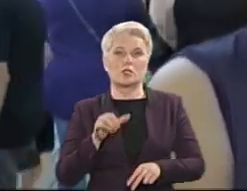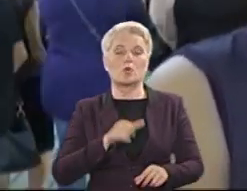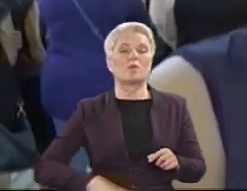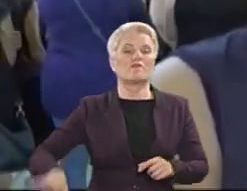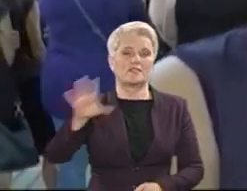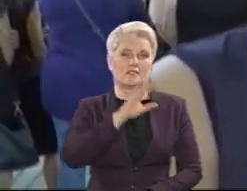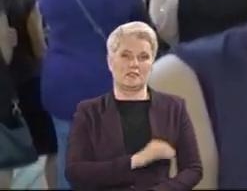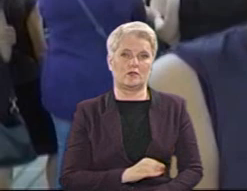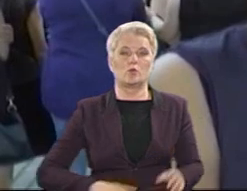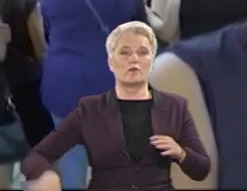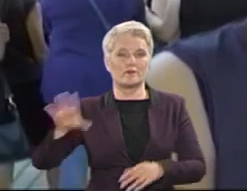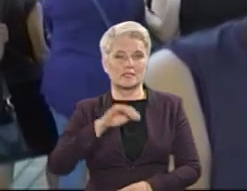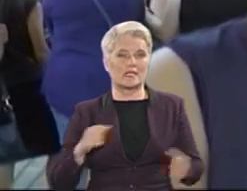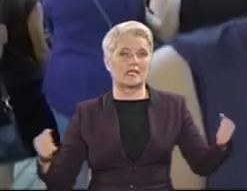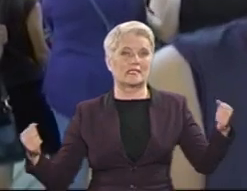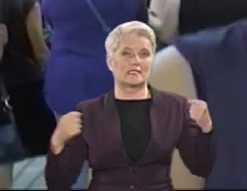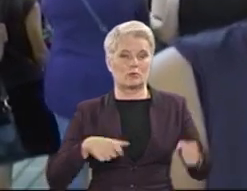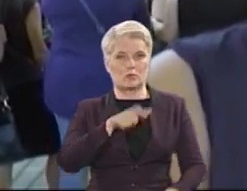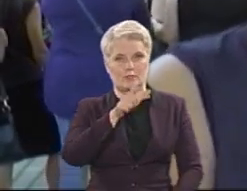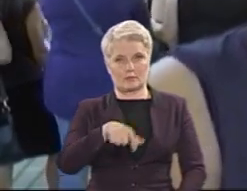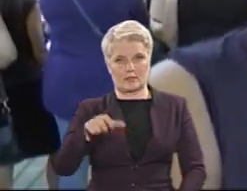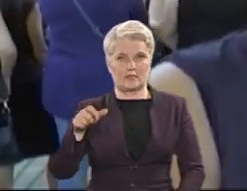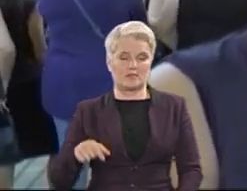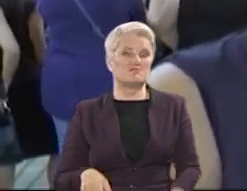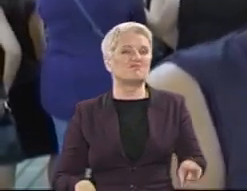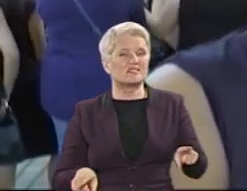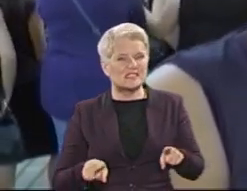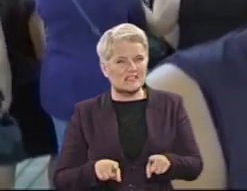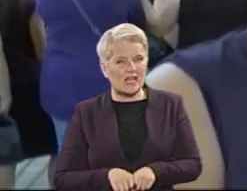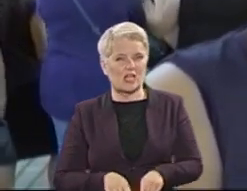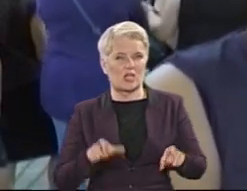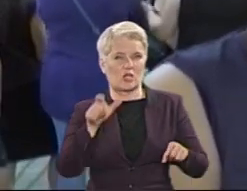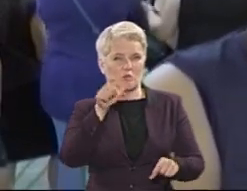у всіх спортсменів, у всіх людей. Просто таких людей просто приклад брати треба.